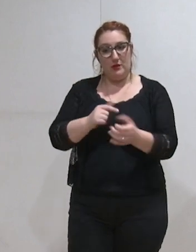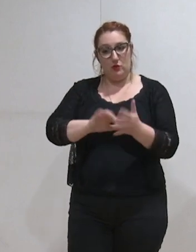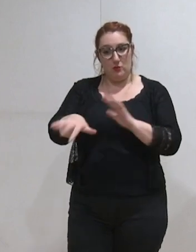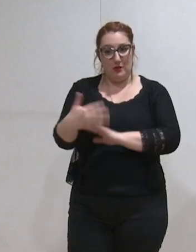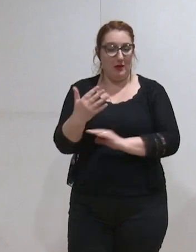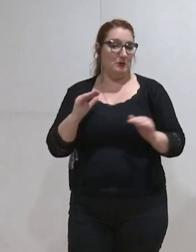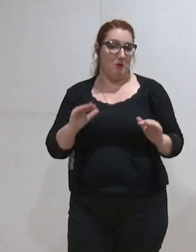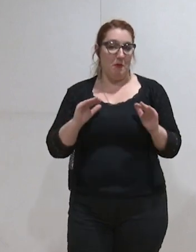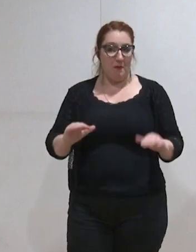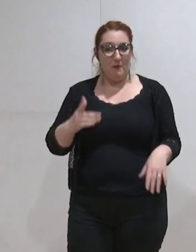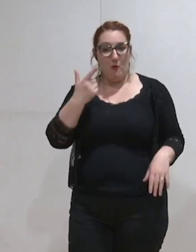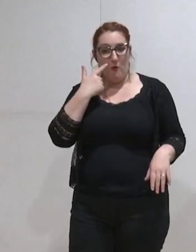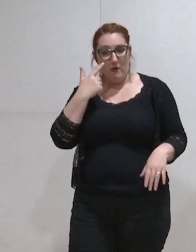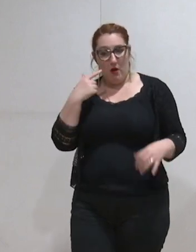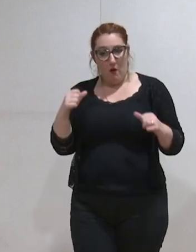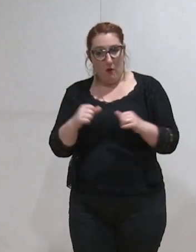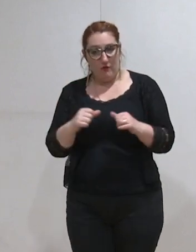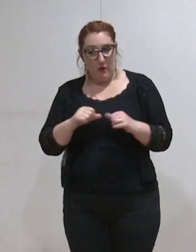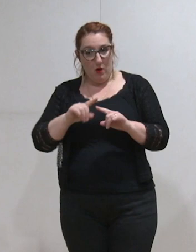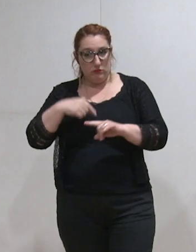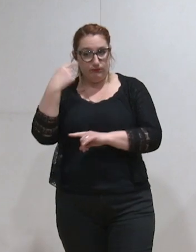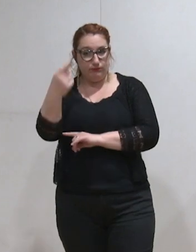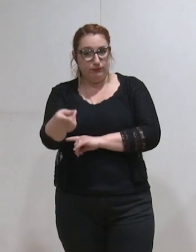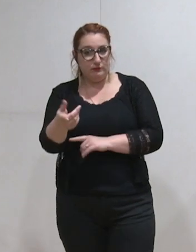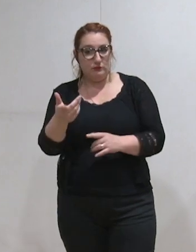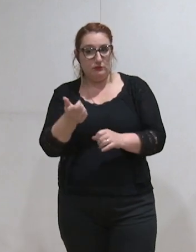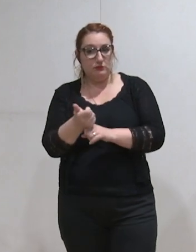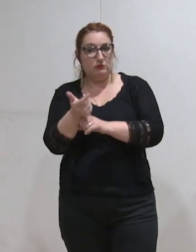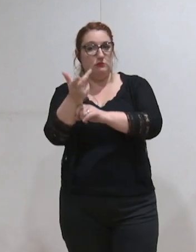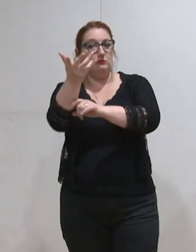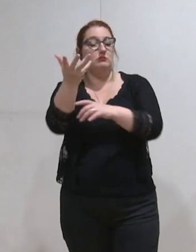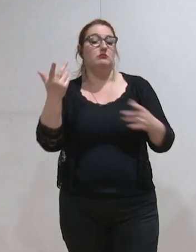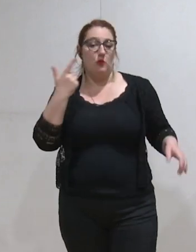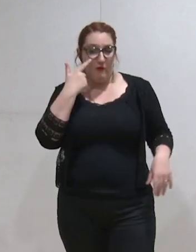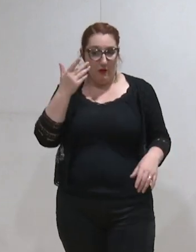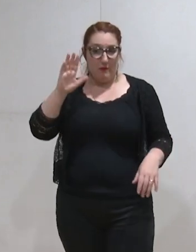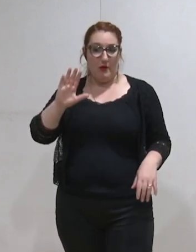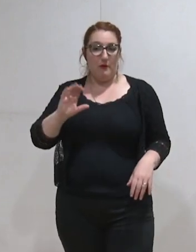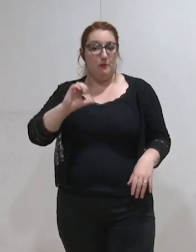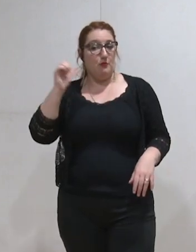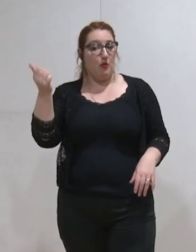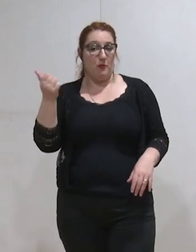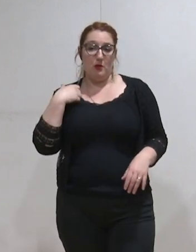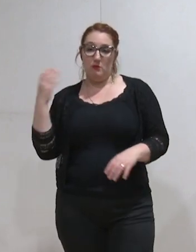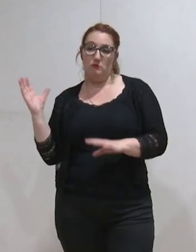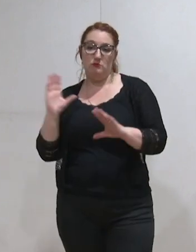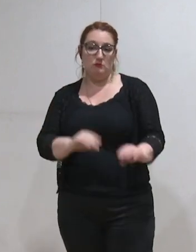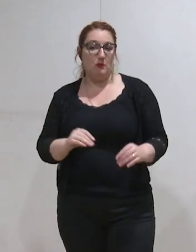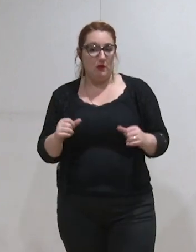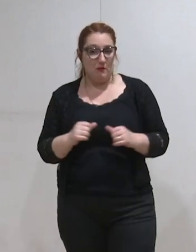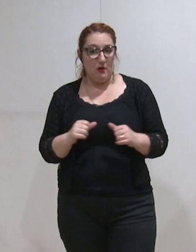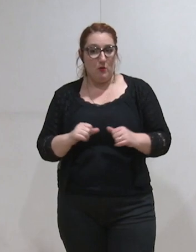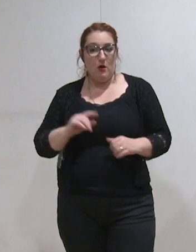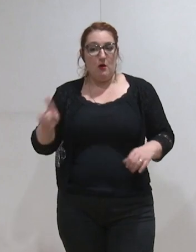pas on verra ce qu'on fait ce qu'on fait dans les dans les années prochaines mais la première chose que nous avons fait en arrivant c'est bien